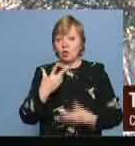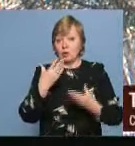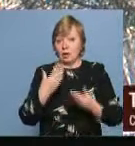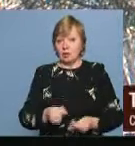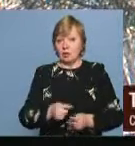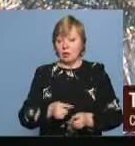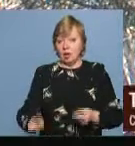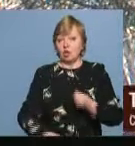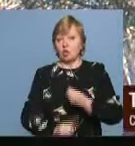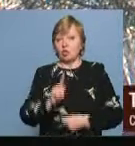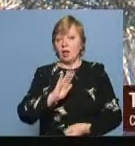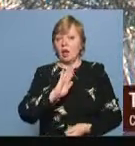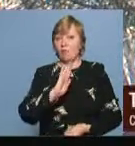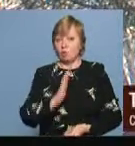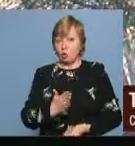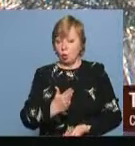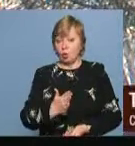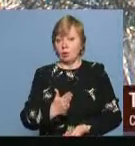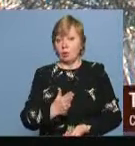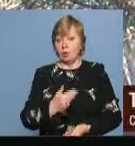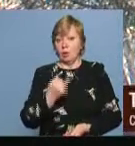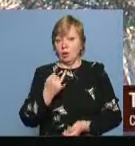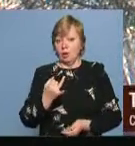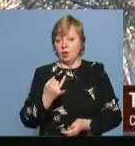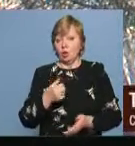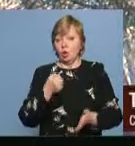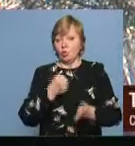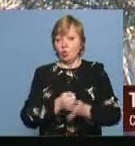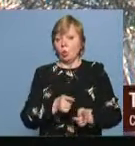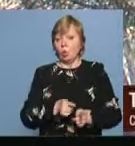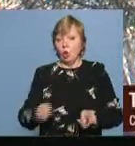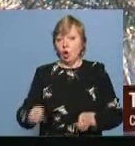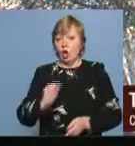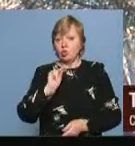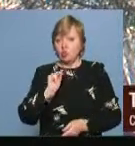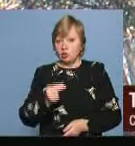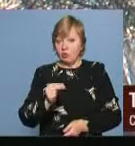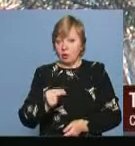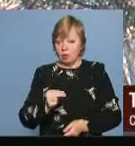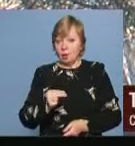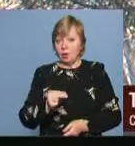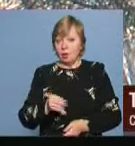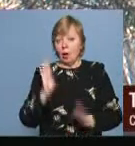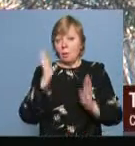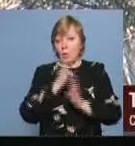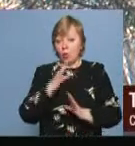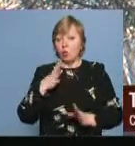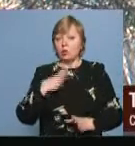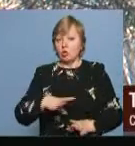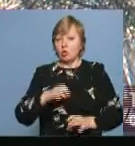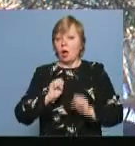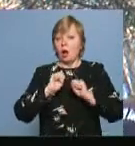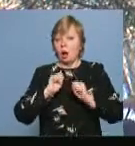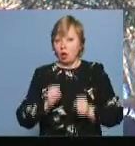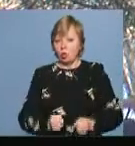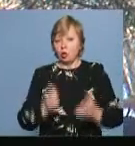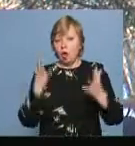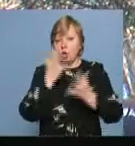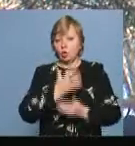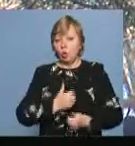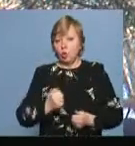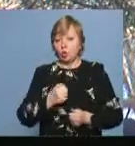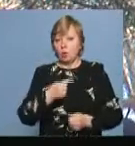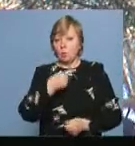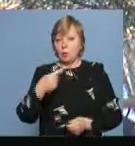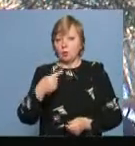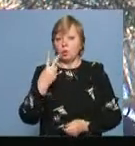со вторника и до четверга, погода ожидается холодная. Ночью